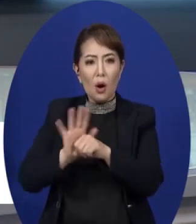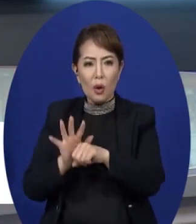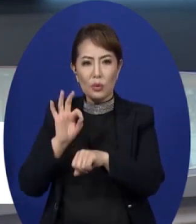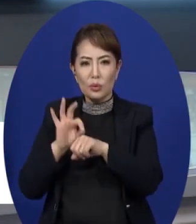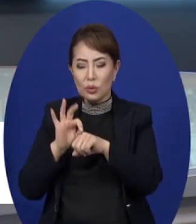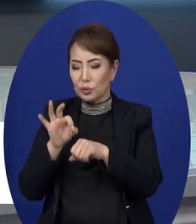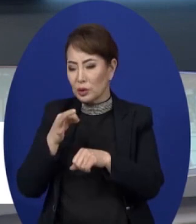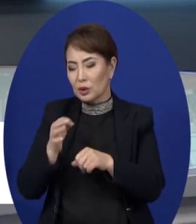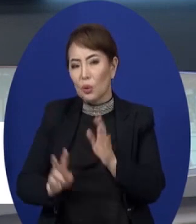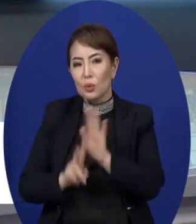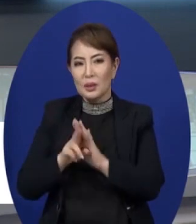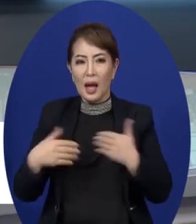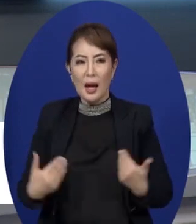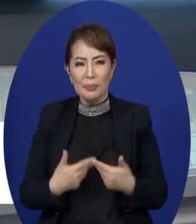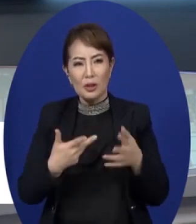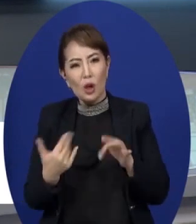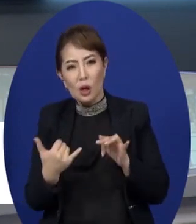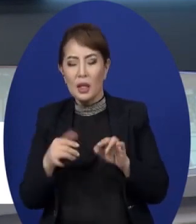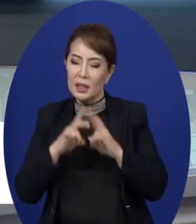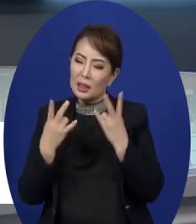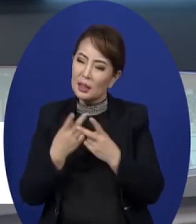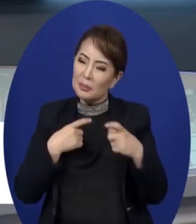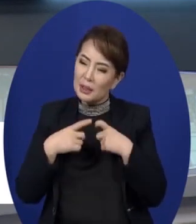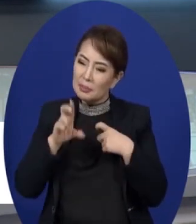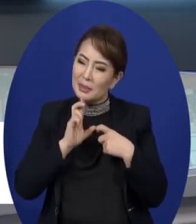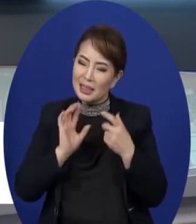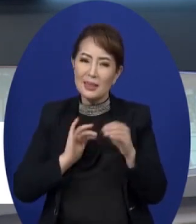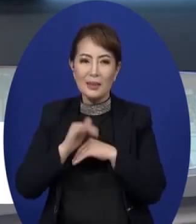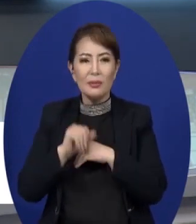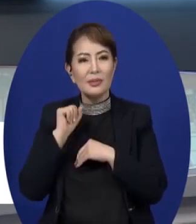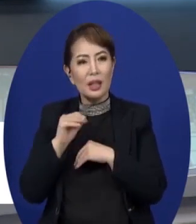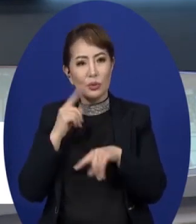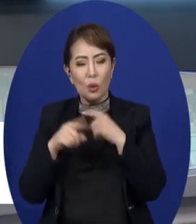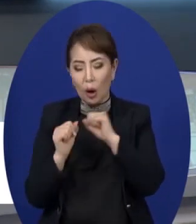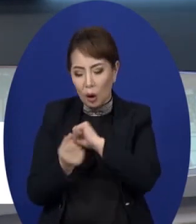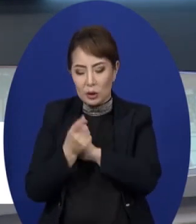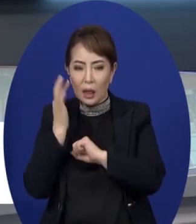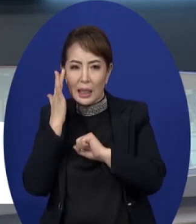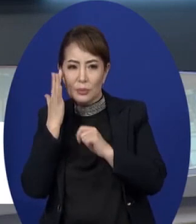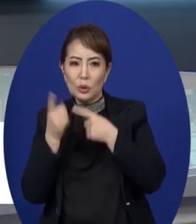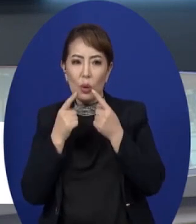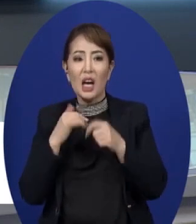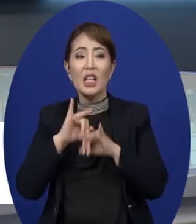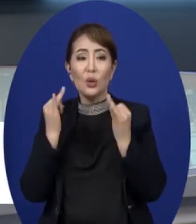талдварын цар тахлаас үүдэлтэй амьдралын доройтол нийгмийн эдийн засгийн бэрхшээлийг даван туулах онцгой арга хэмжээний тухай